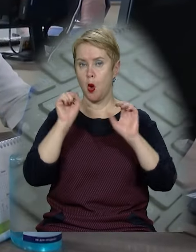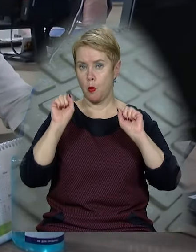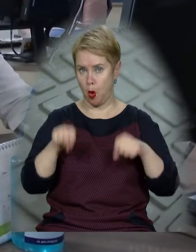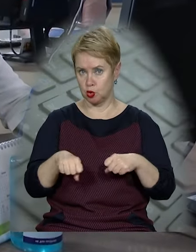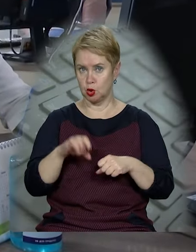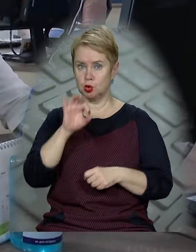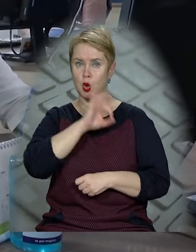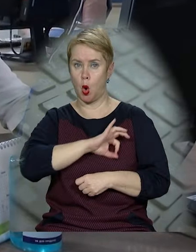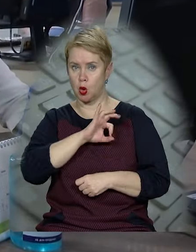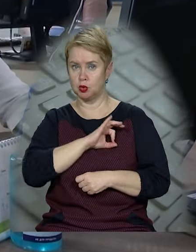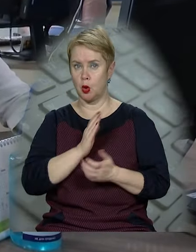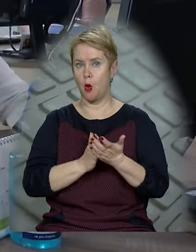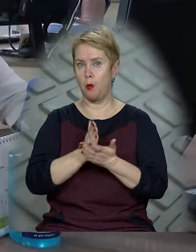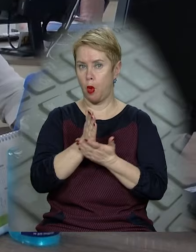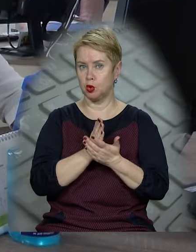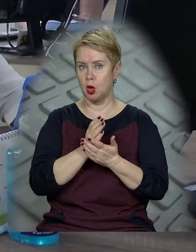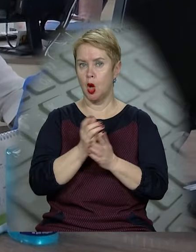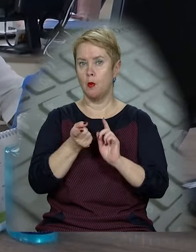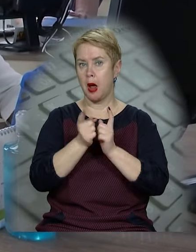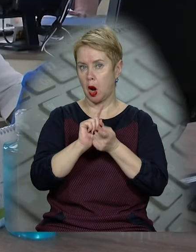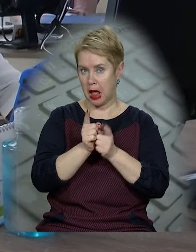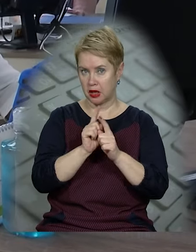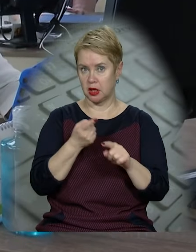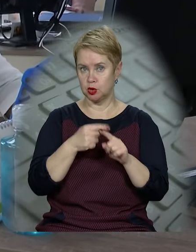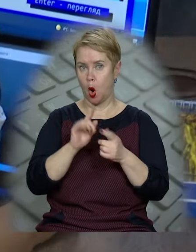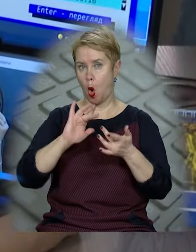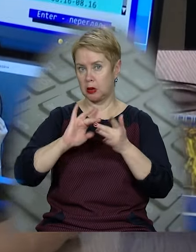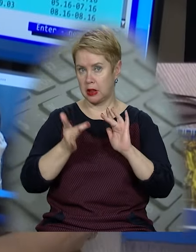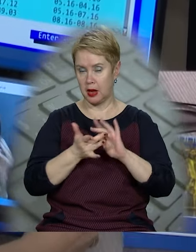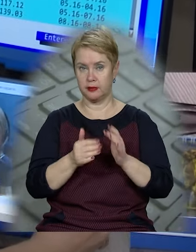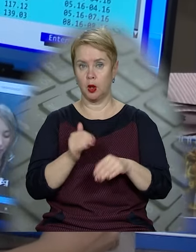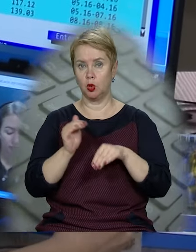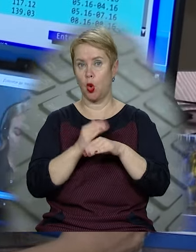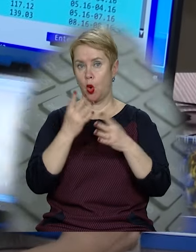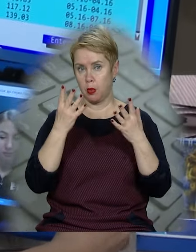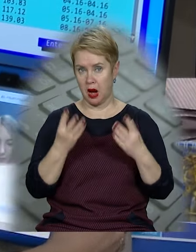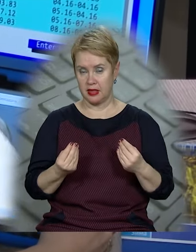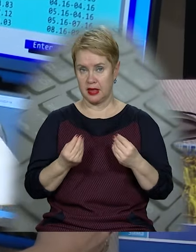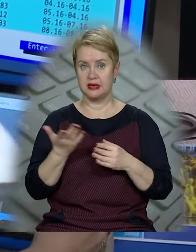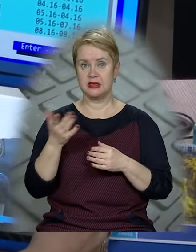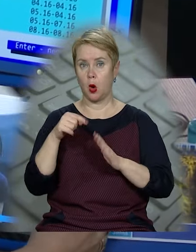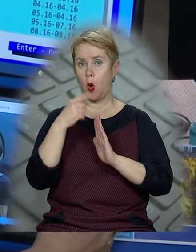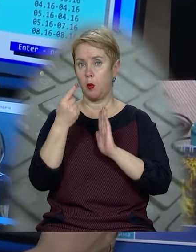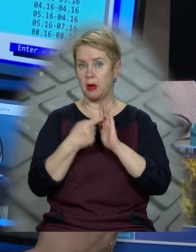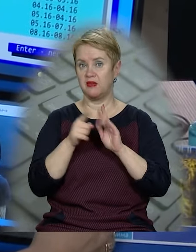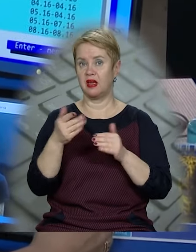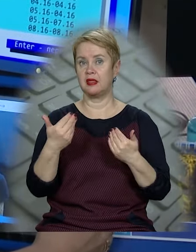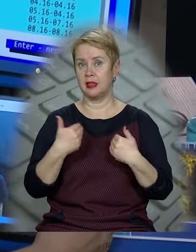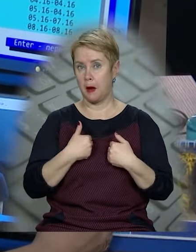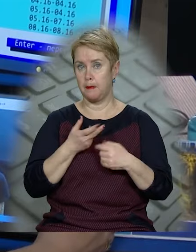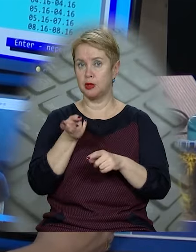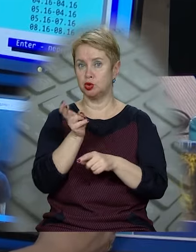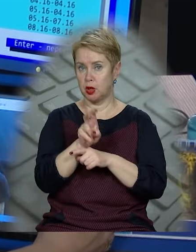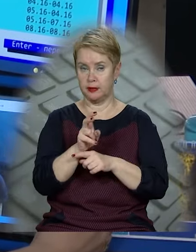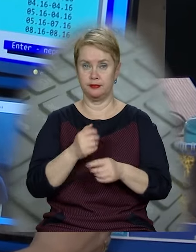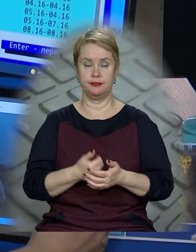можливість скористатися послугою сурдоперекладача онлайн. Доброго дня. З якого питання ви к нам